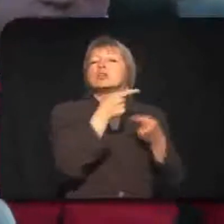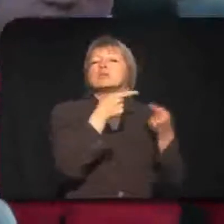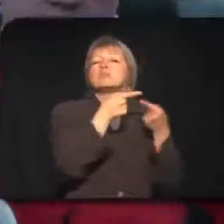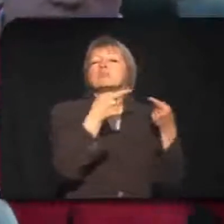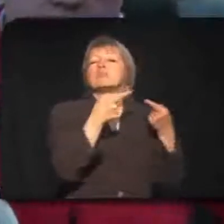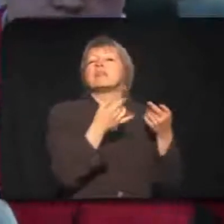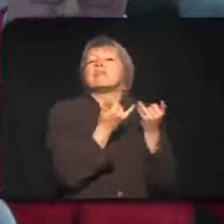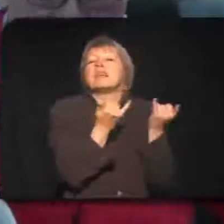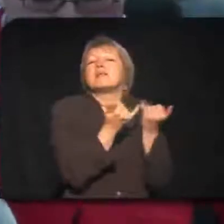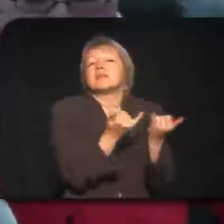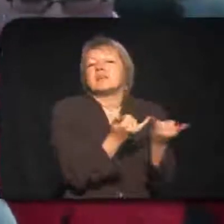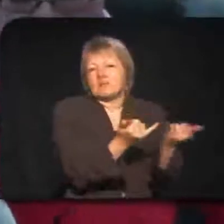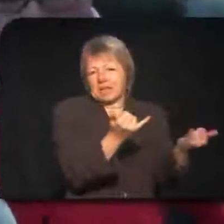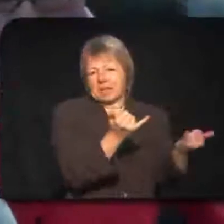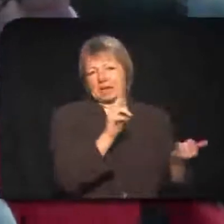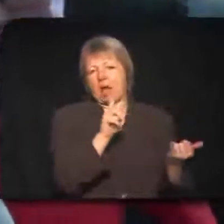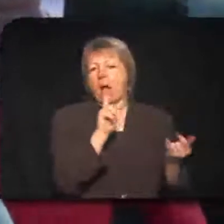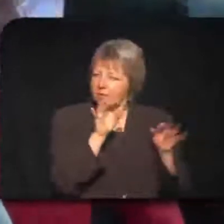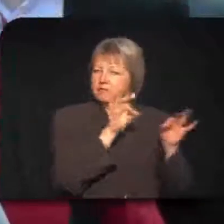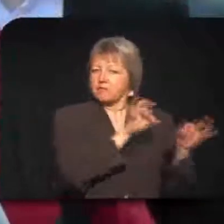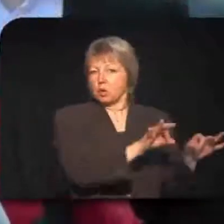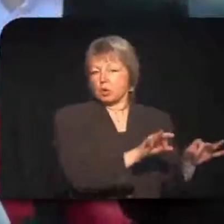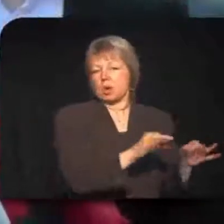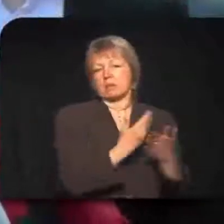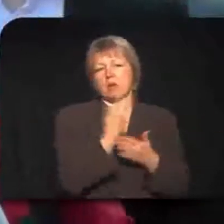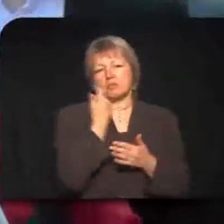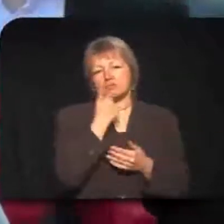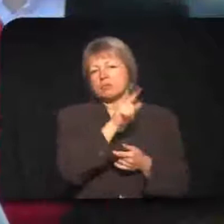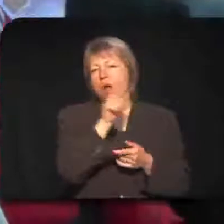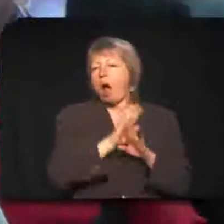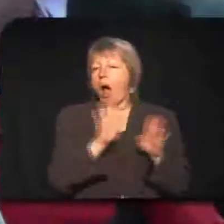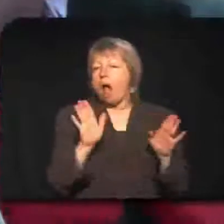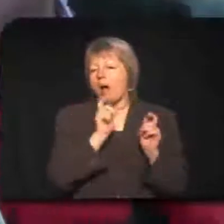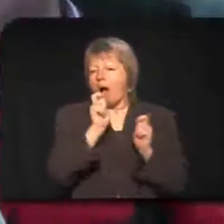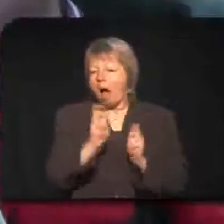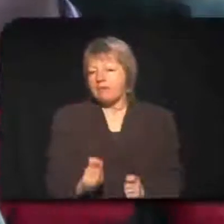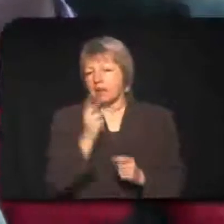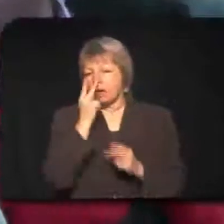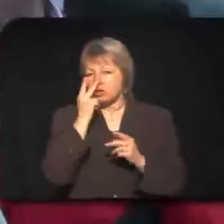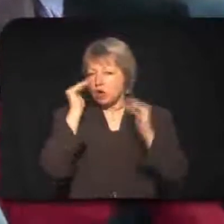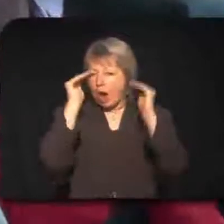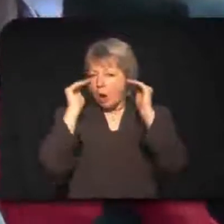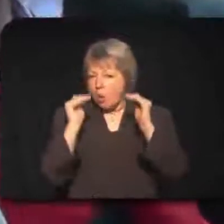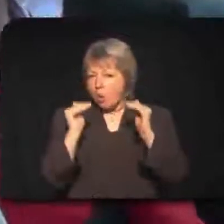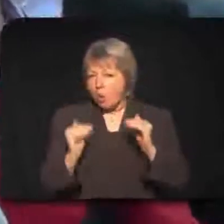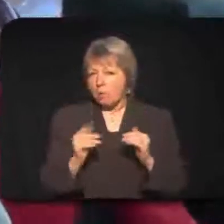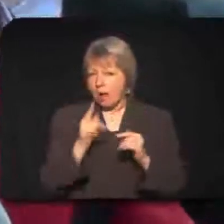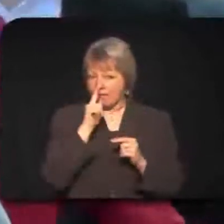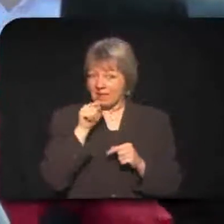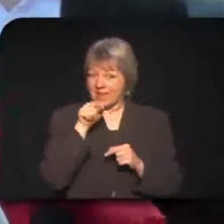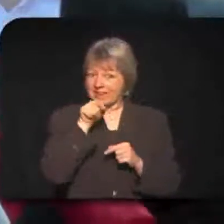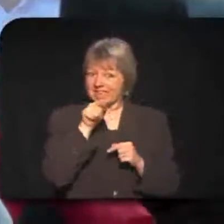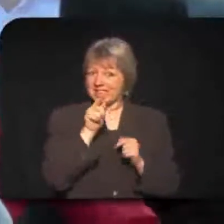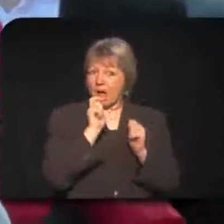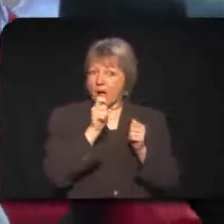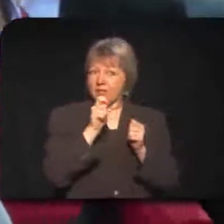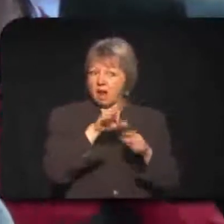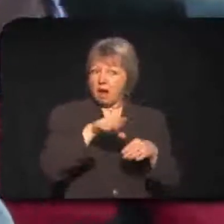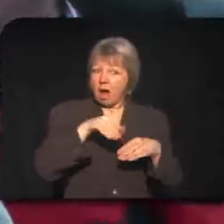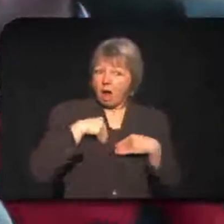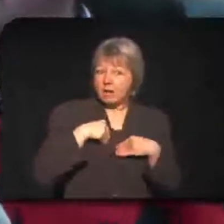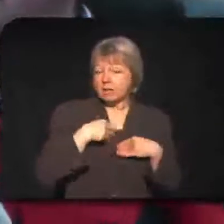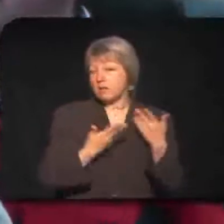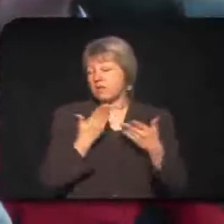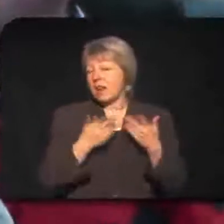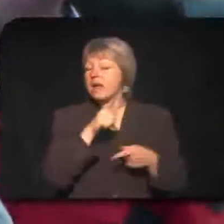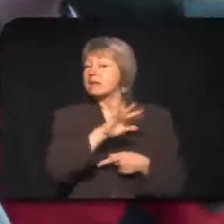ich kann nur sagen schaut euch alle Anträge an überlegt ob ihr wenn diese Antrag angenommen wird aus der Partei austretet wenn ihr